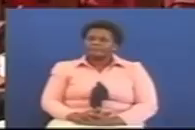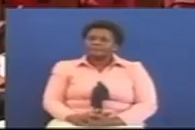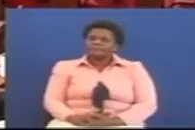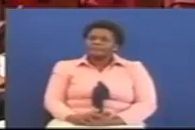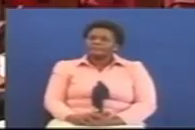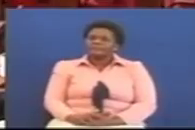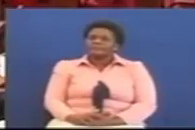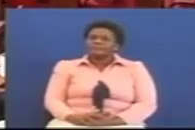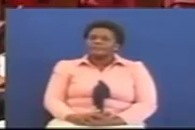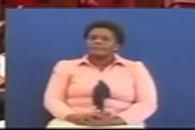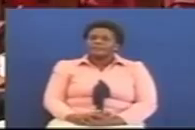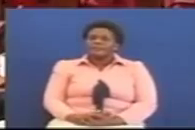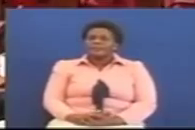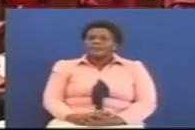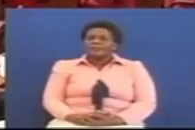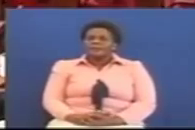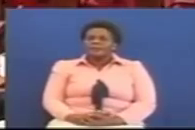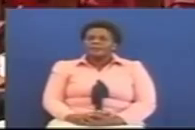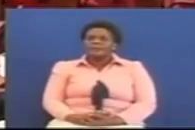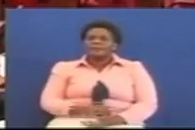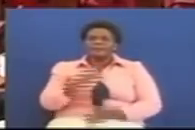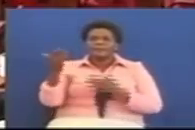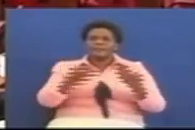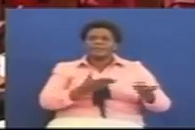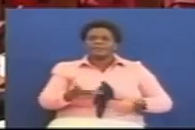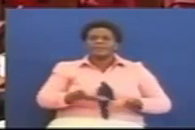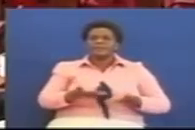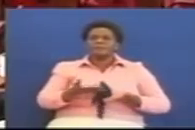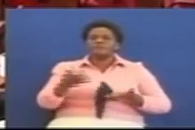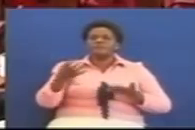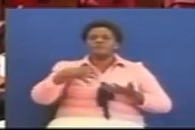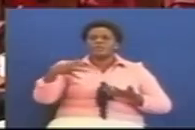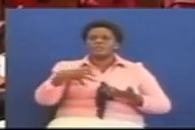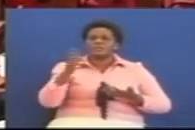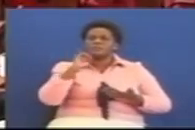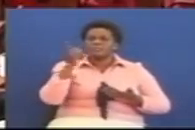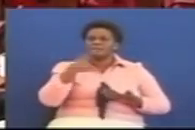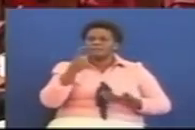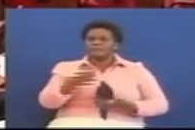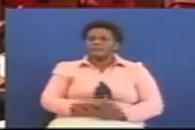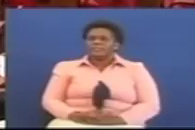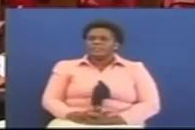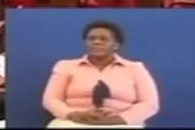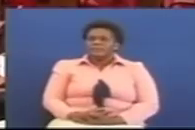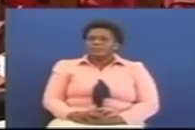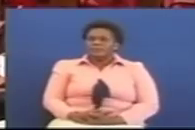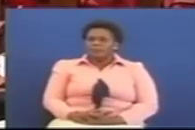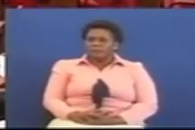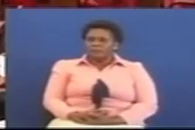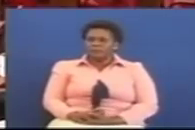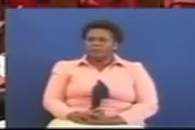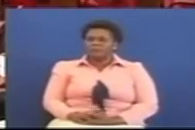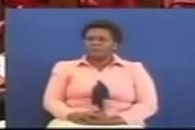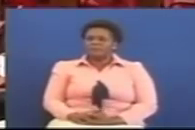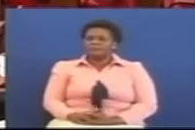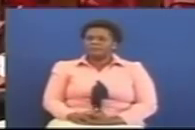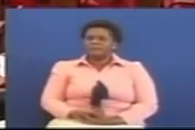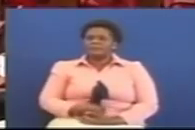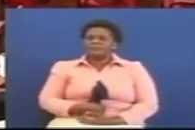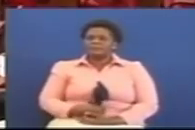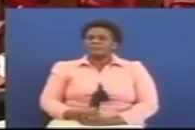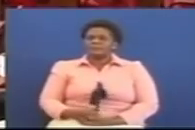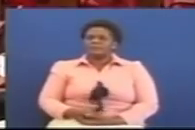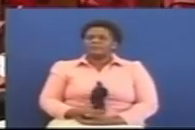Asante. Majibu kwa maswali haya mawili, Mheshimiwa Waziri wa Katiba na Sheria, Mheshimiwa Balozi